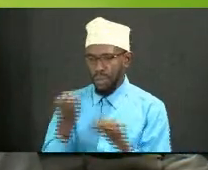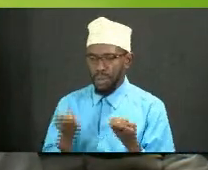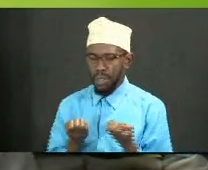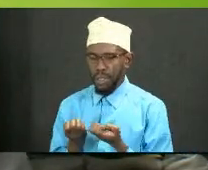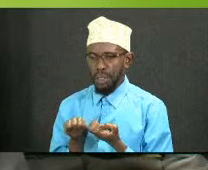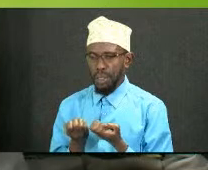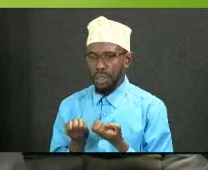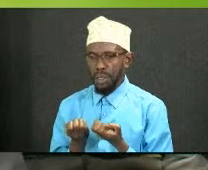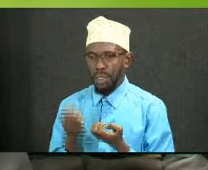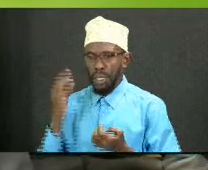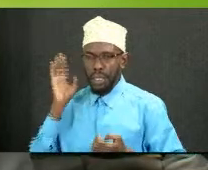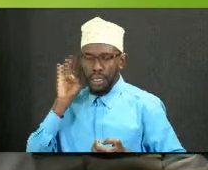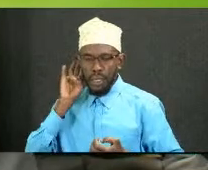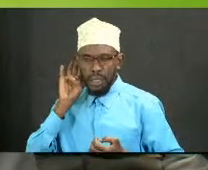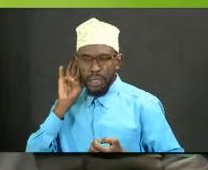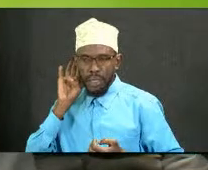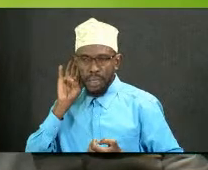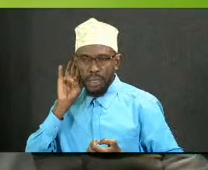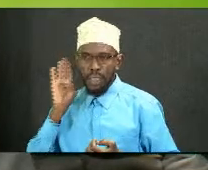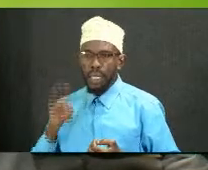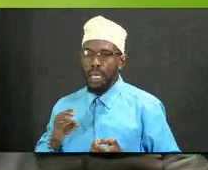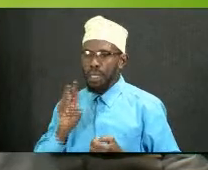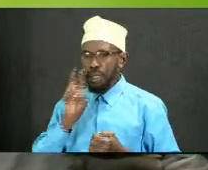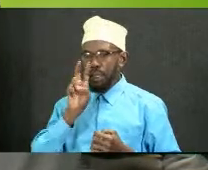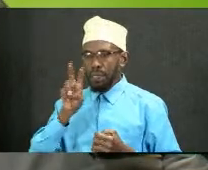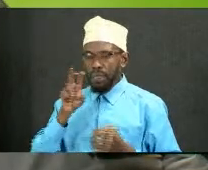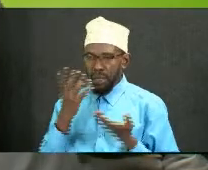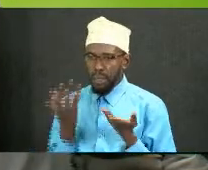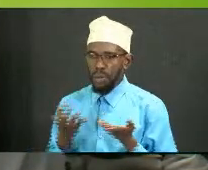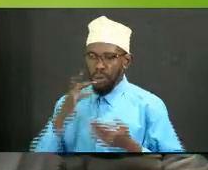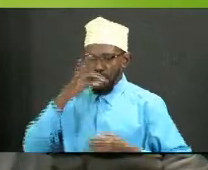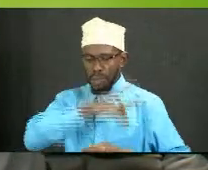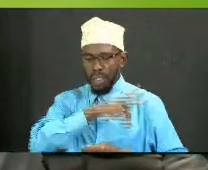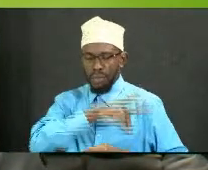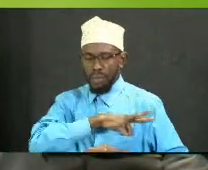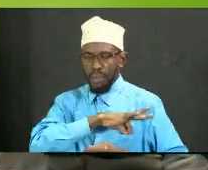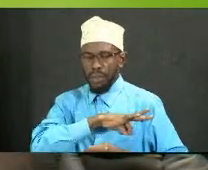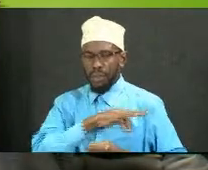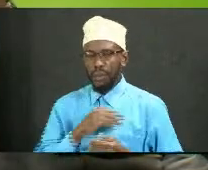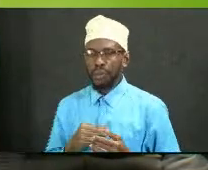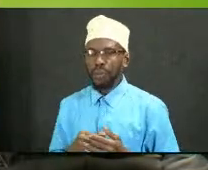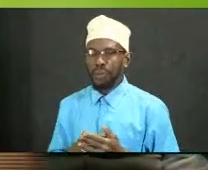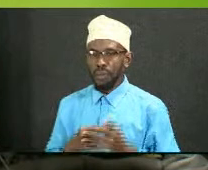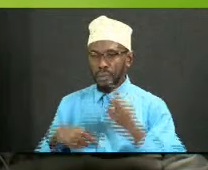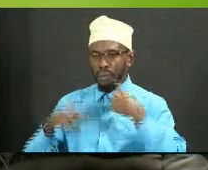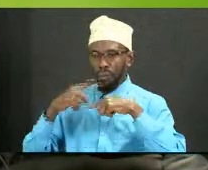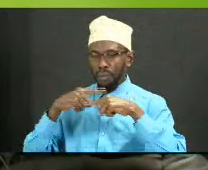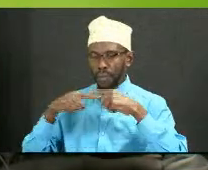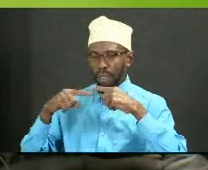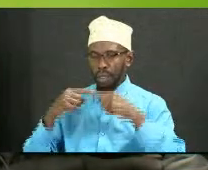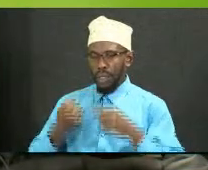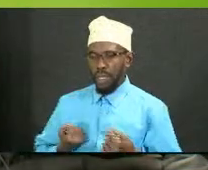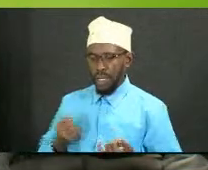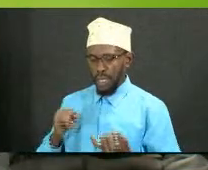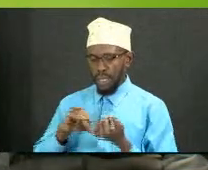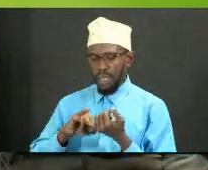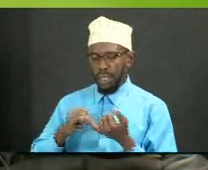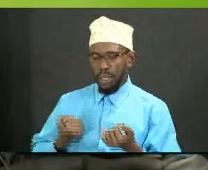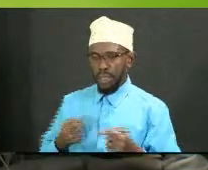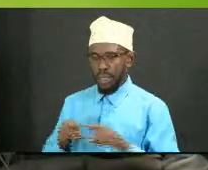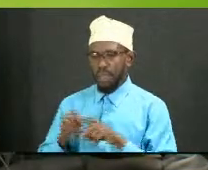popote pale unaposikiliza mtazamaji umepata pia faida kama hii. Nikujumlishe dadangu